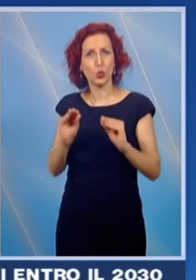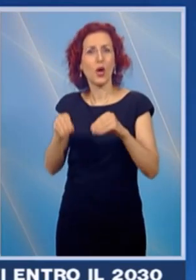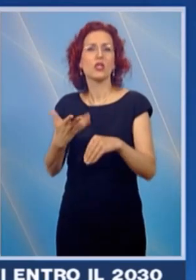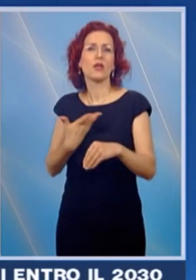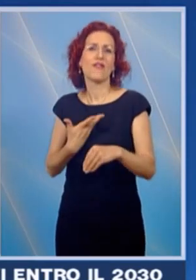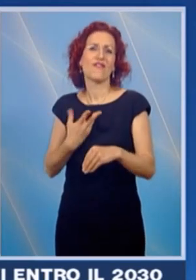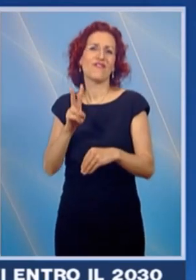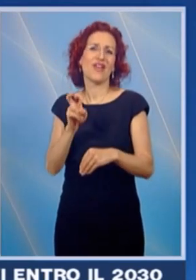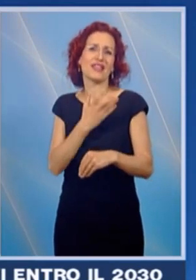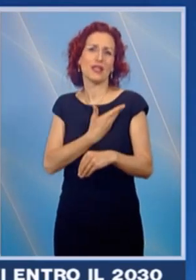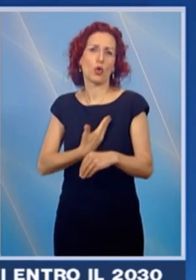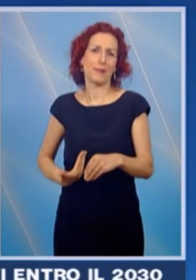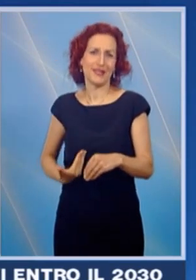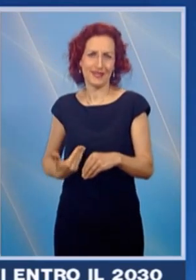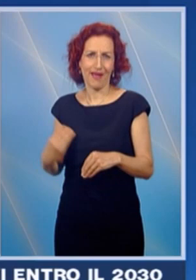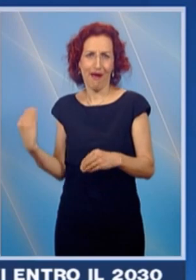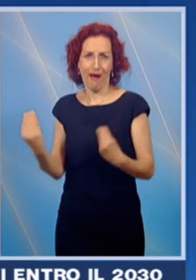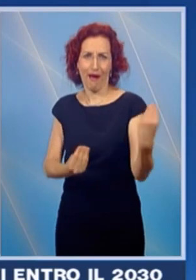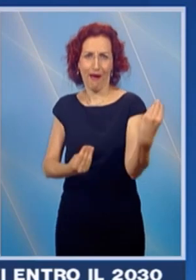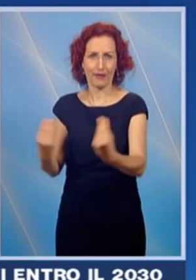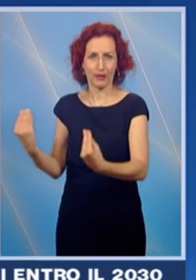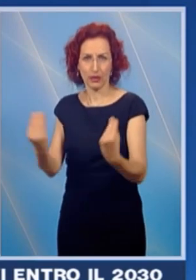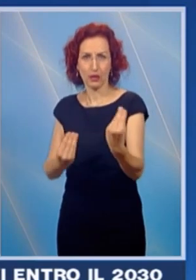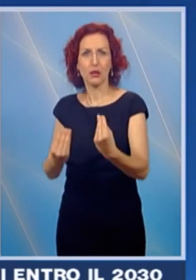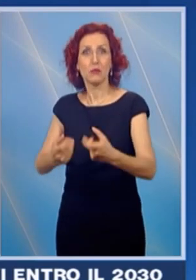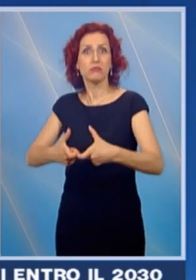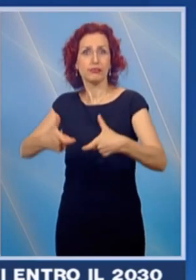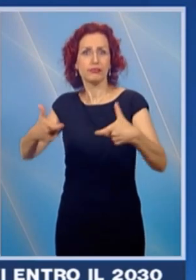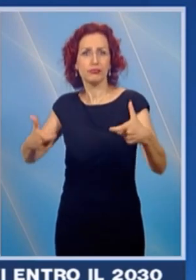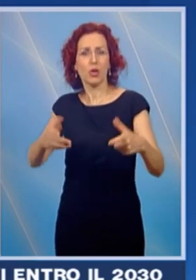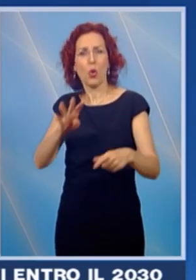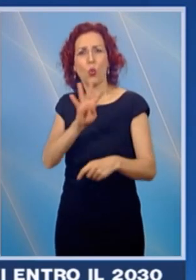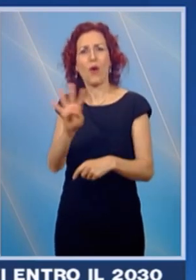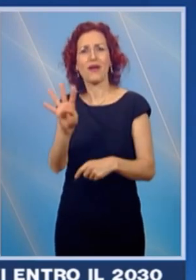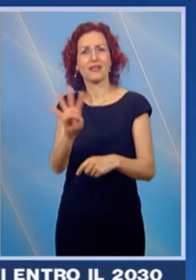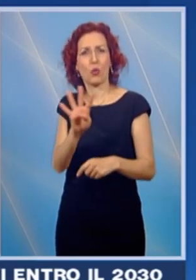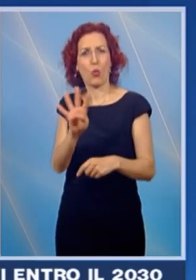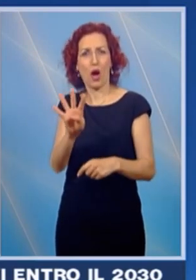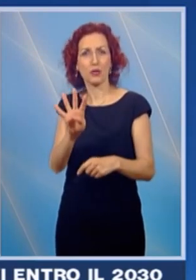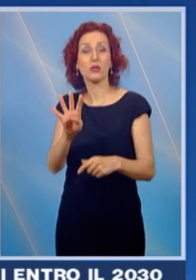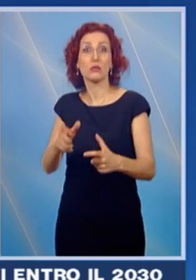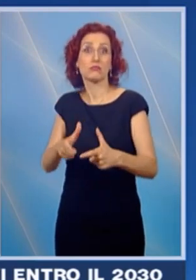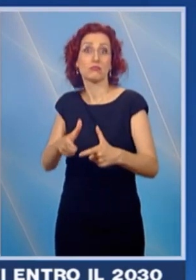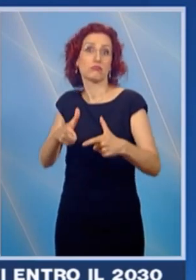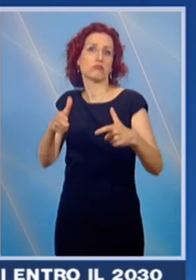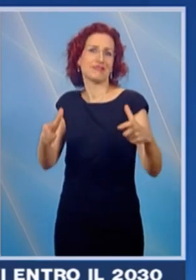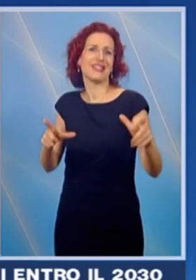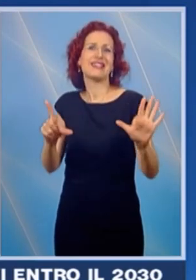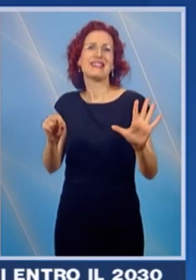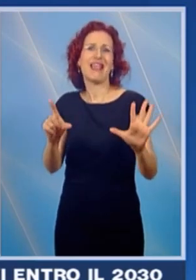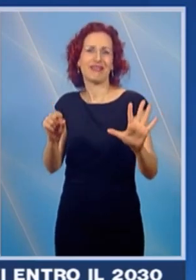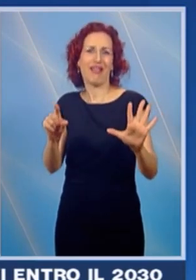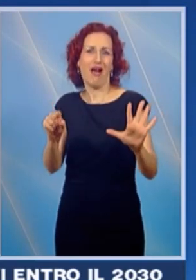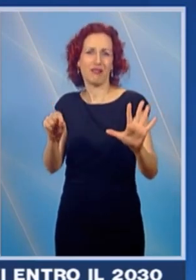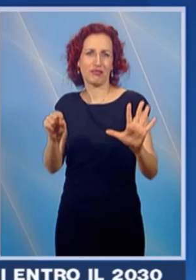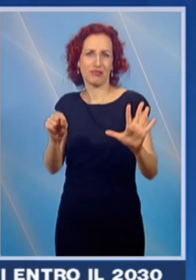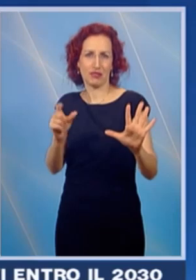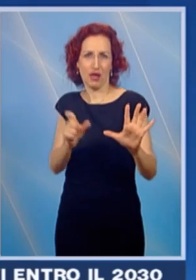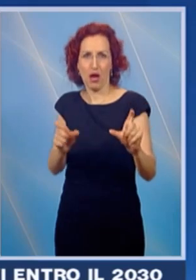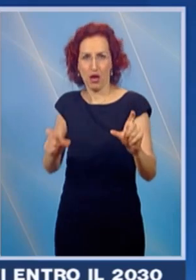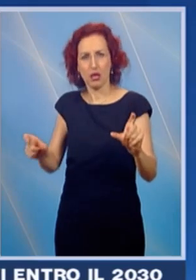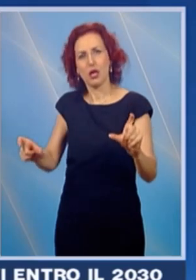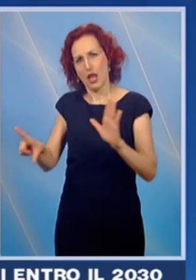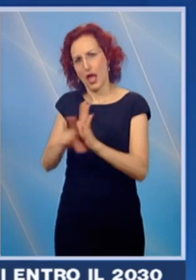commissari, divenuto progressivamente 44 e che raggiungeranno le 70 unità previste per legge.